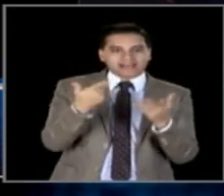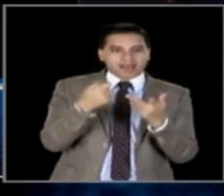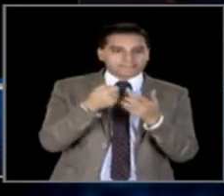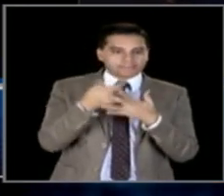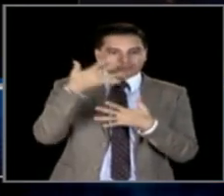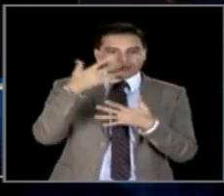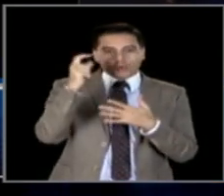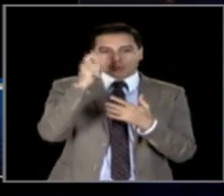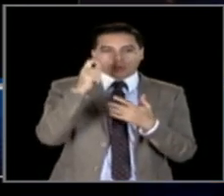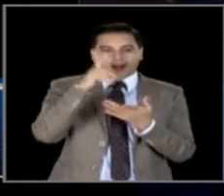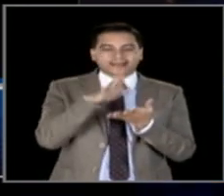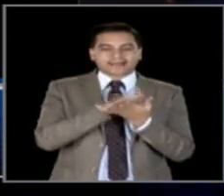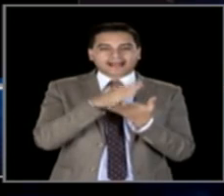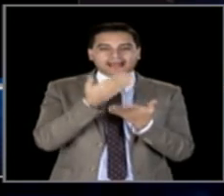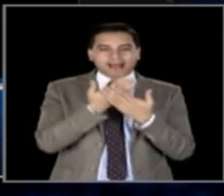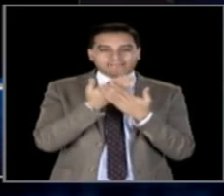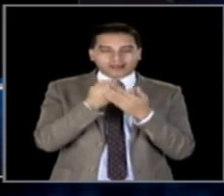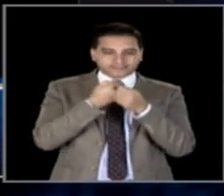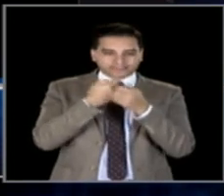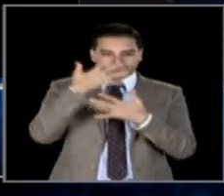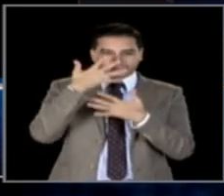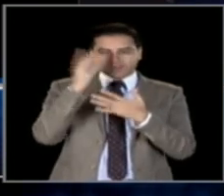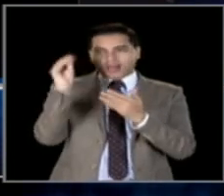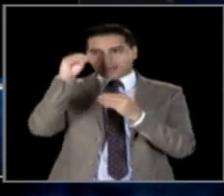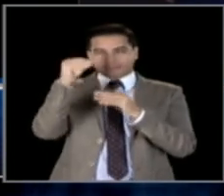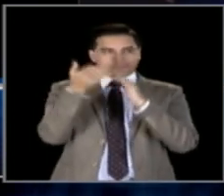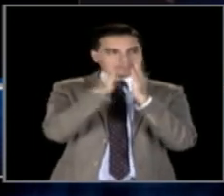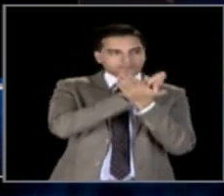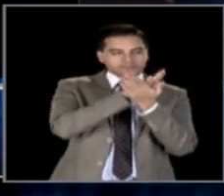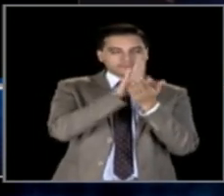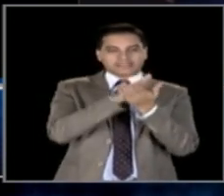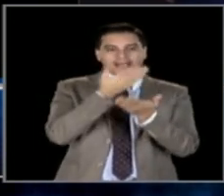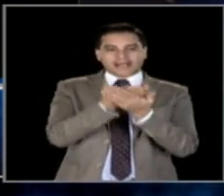جوجل أطلقت خدمة الترجمة في 2006